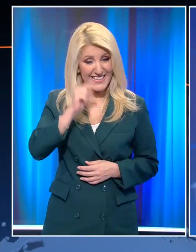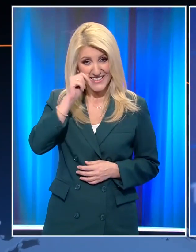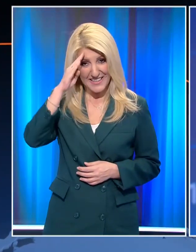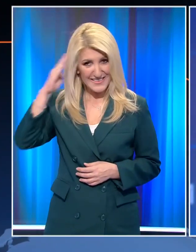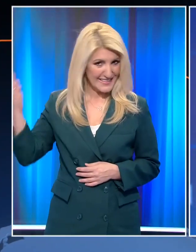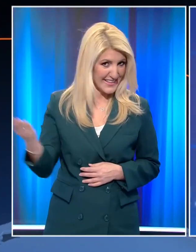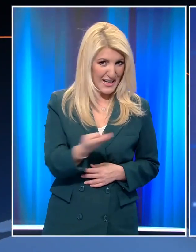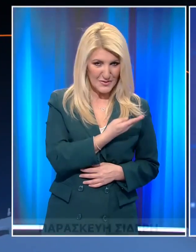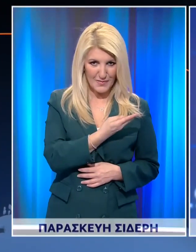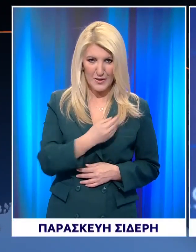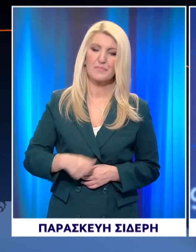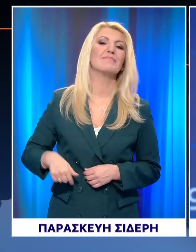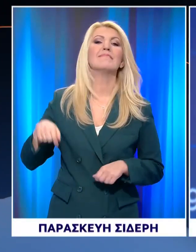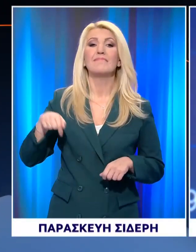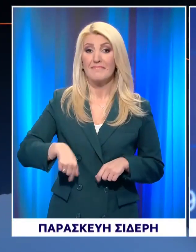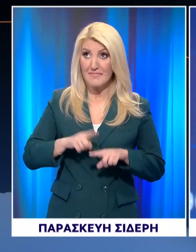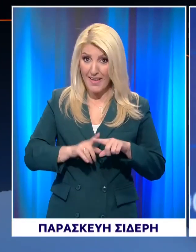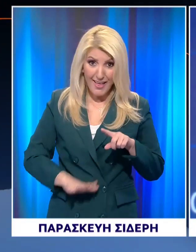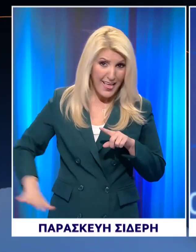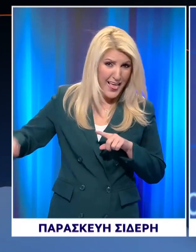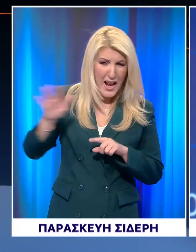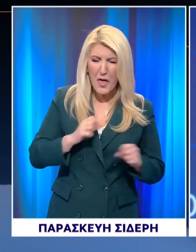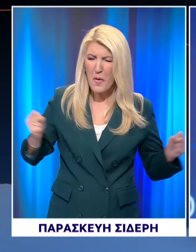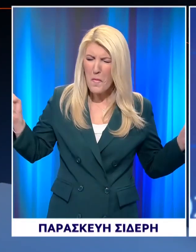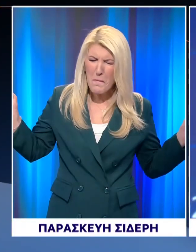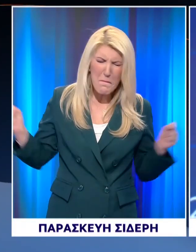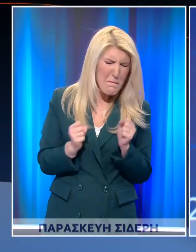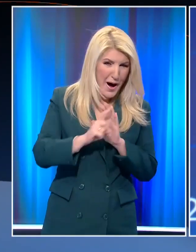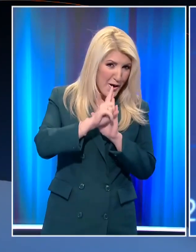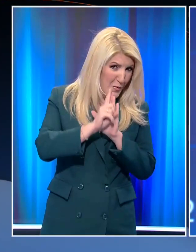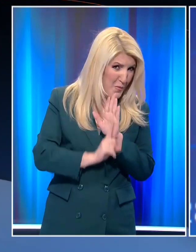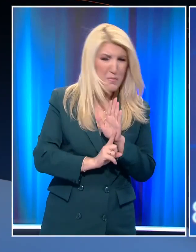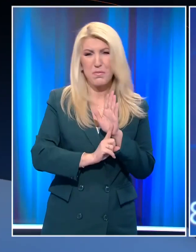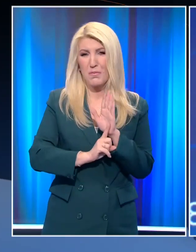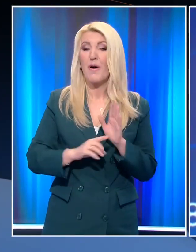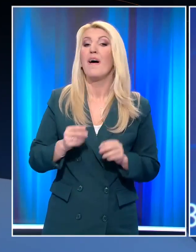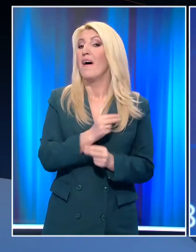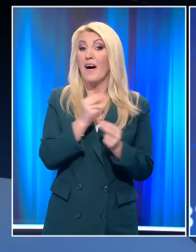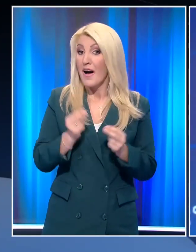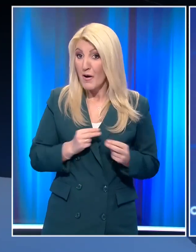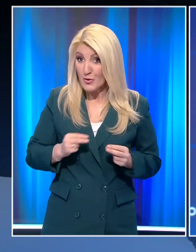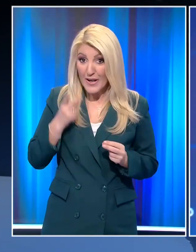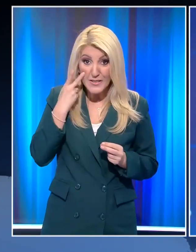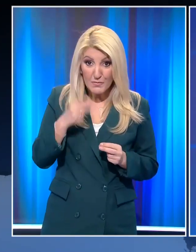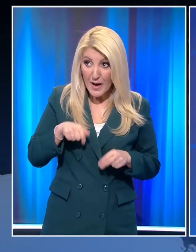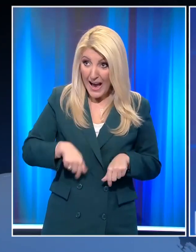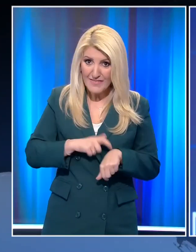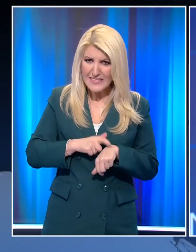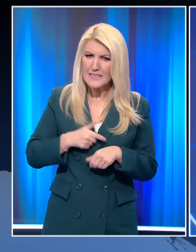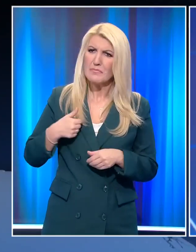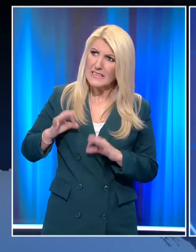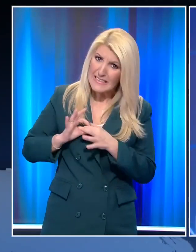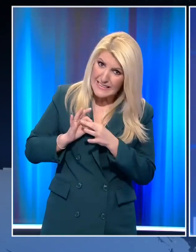Κυρίες και κύριοι, καλησπέρα σας. Στην κατάψυξη έχει βάλει ολόκληρη τη χώρα η κακοκαιρία Λεάνδρος, η επέλαση της οποίας βρίσκεται σε πλήρη